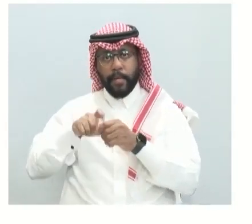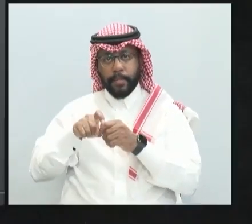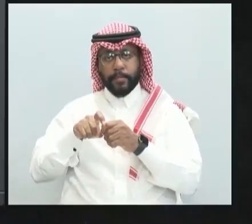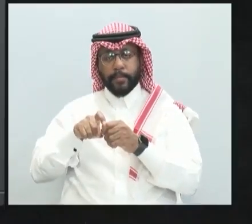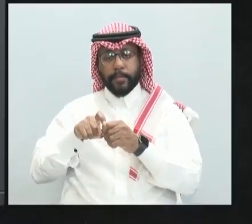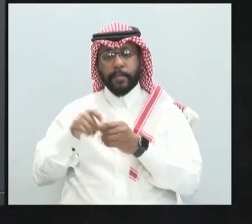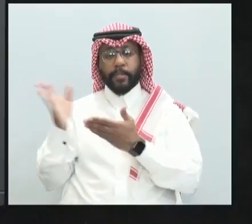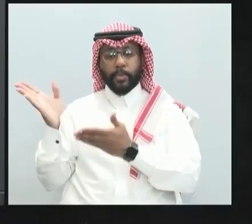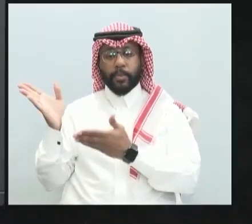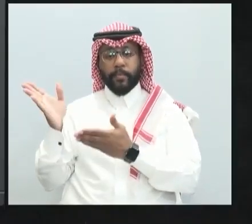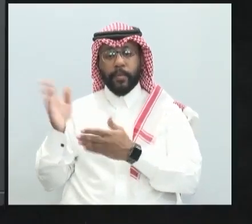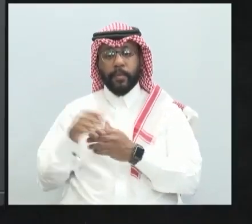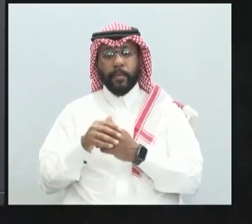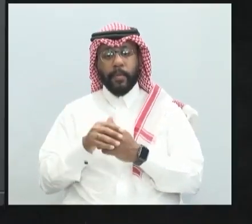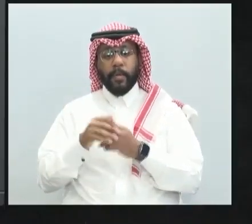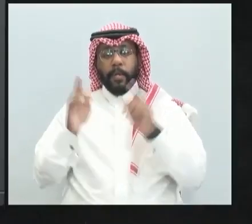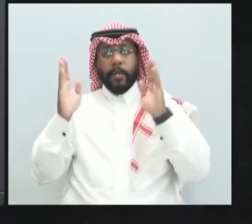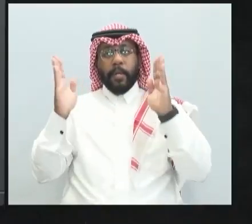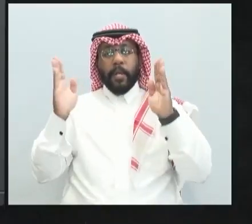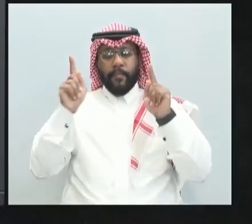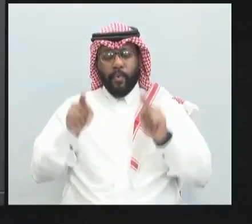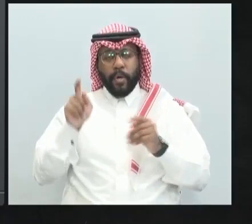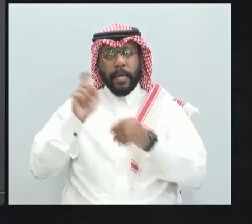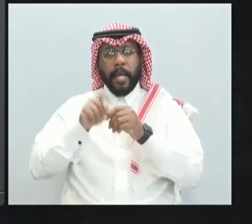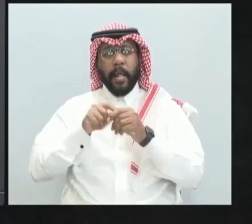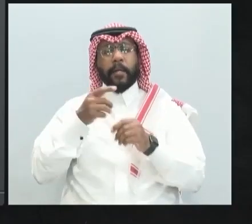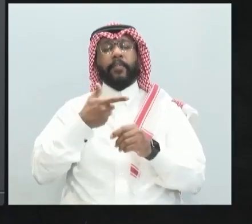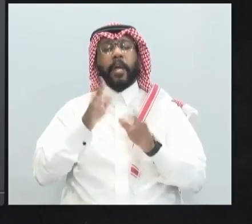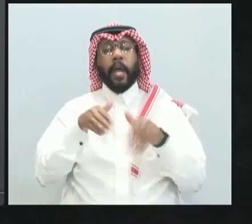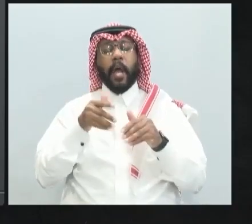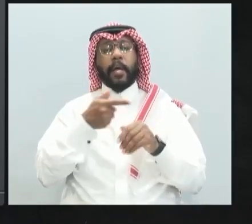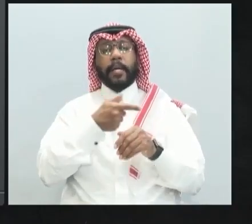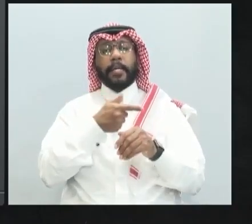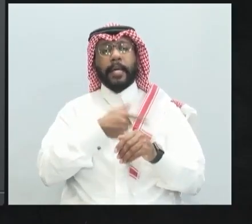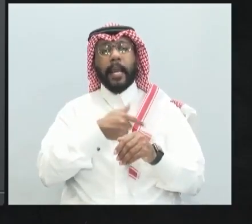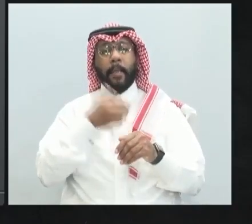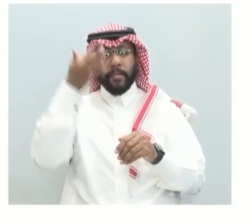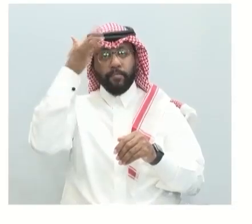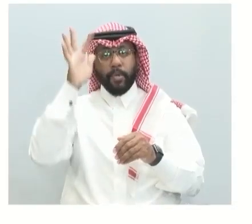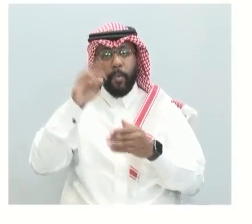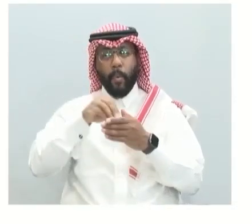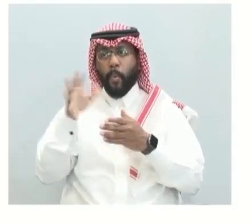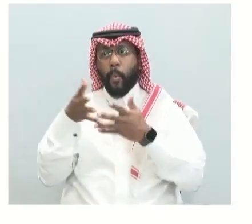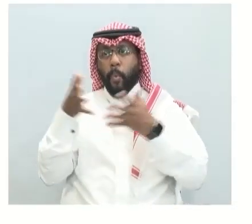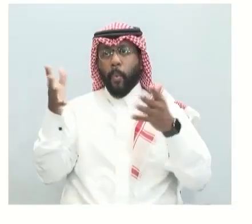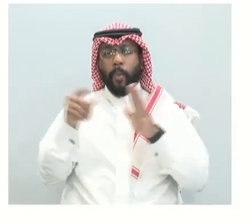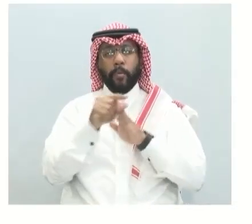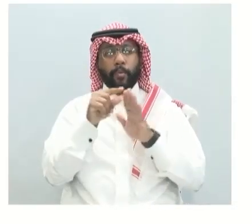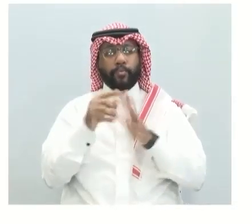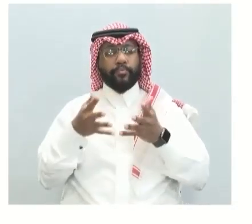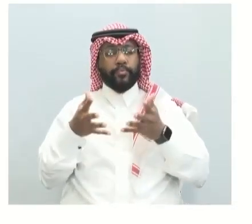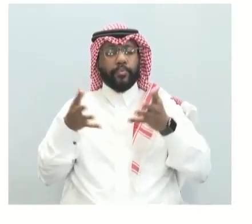بعلامتي او بالكوتيشنز ماركت تحصر بين الكلمات حتى يتم تخصيص البحث بشكل اكثر فنحصل على